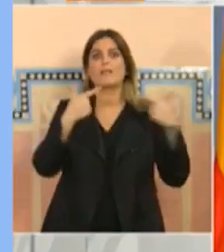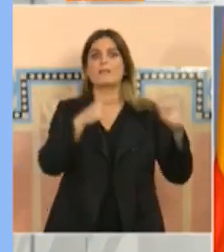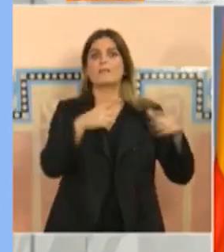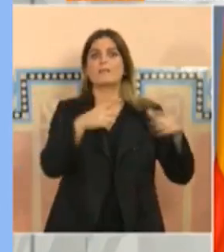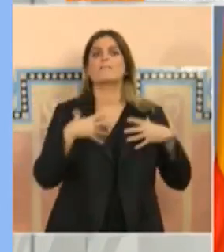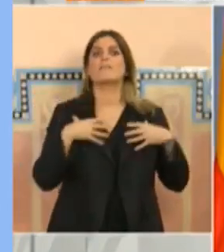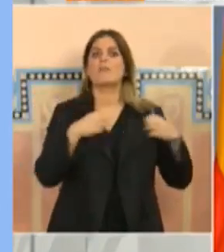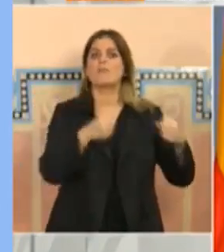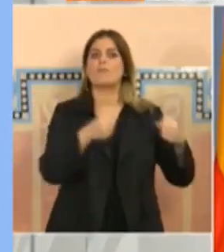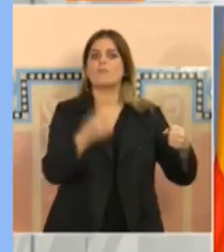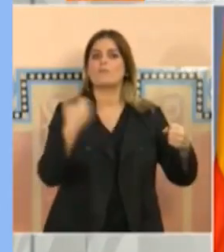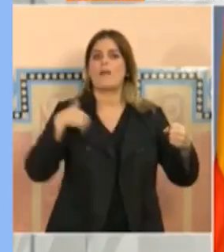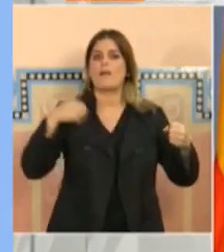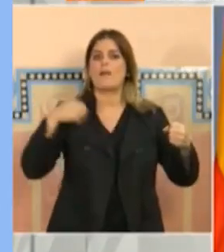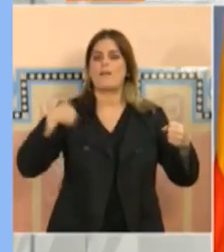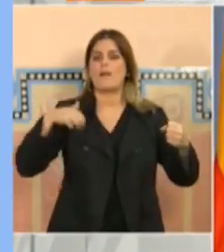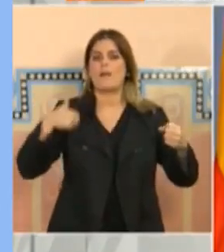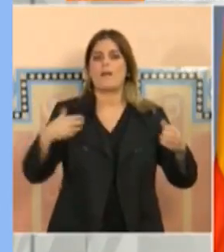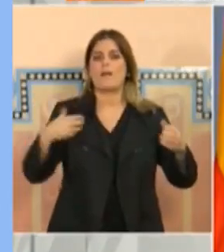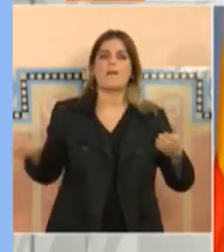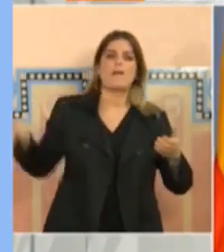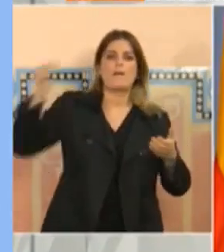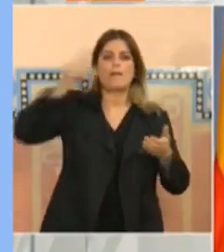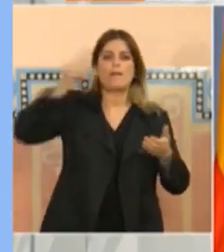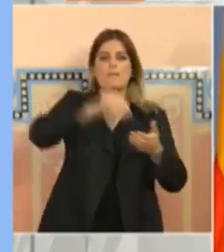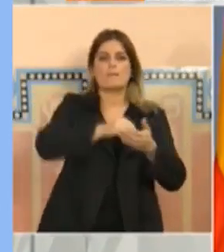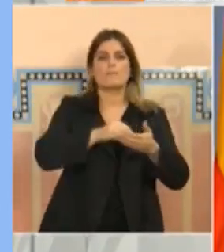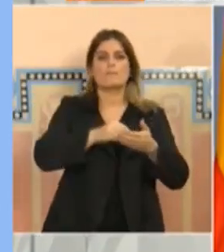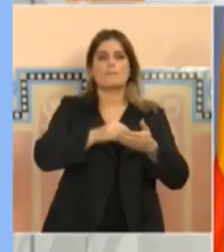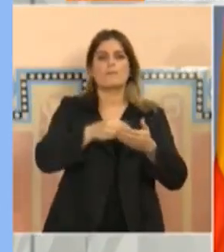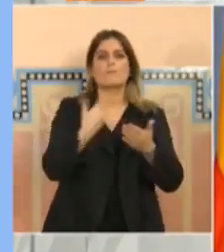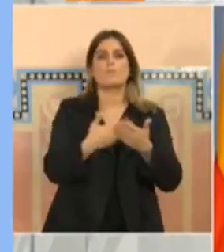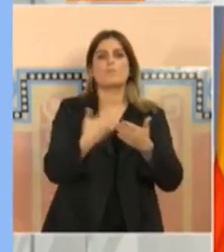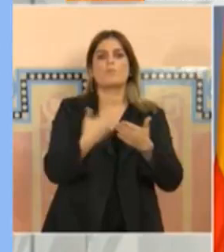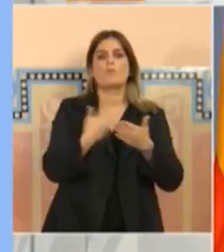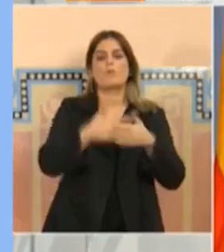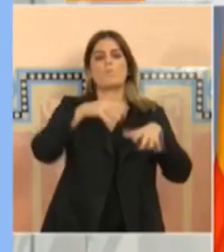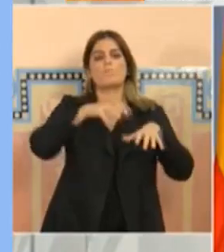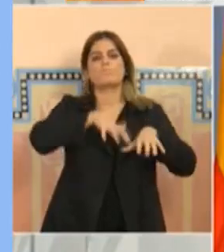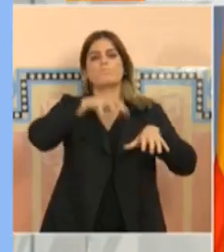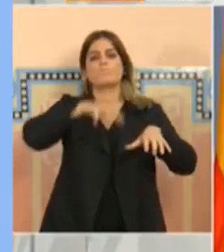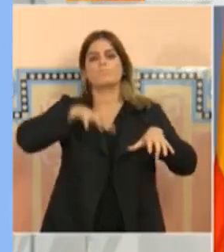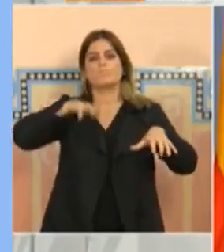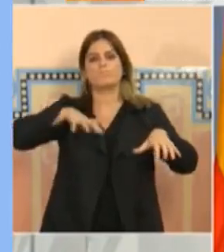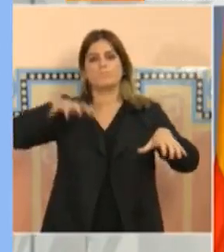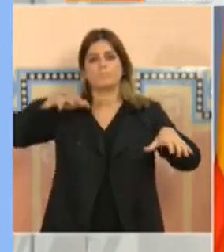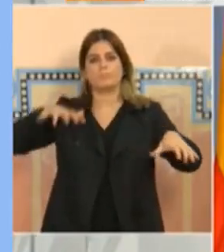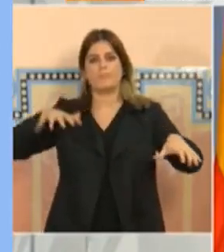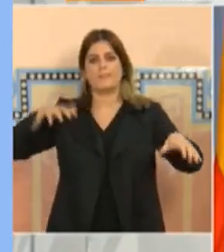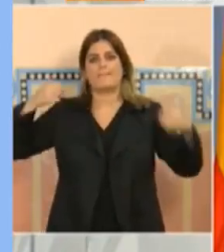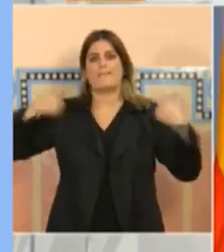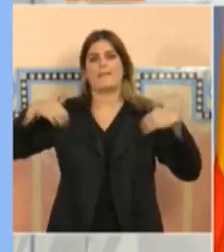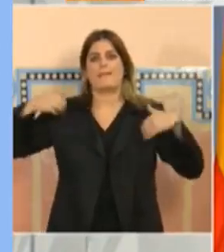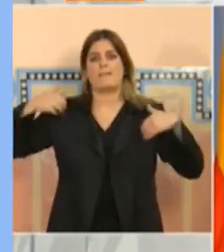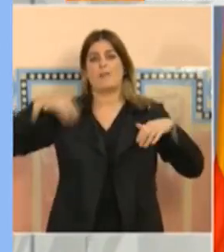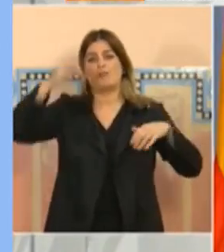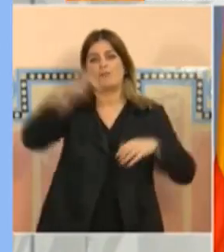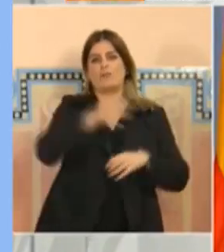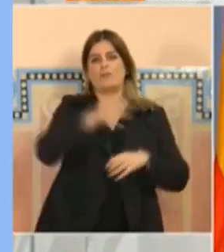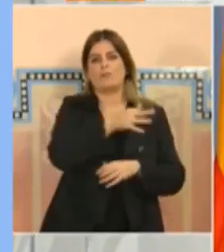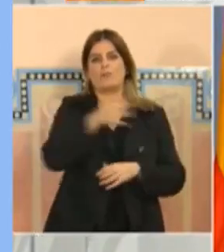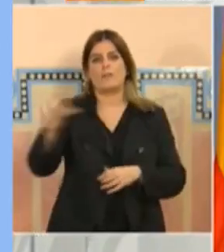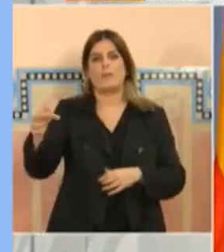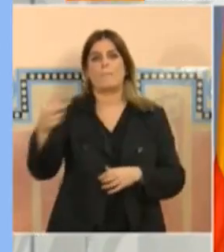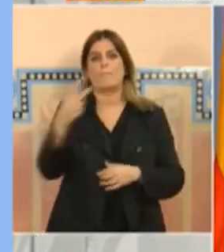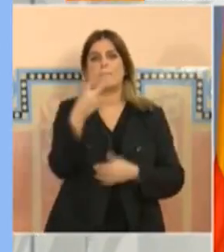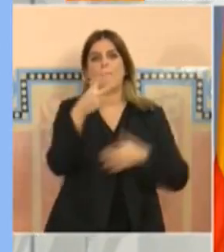una positivitat de l'1%. El nostre sistema públic de salut ha anat a l'hora amb el que fa una setmana